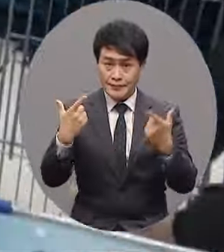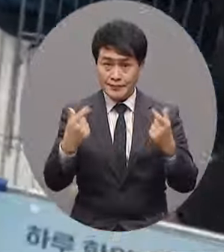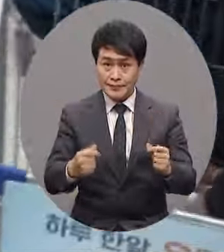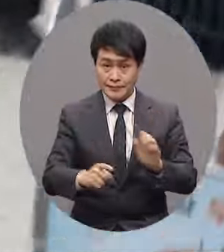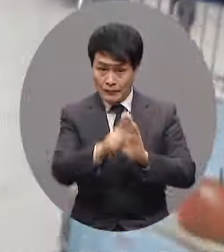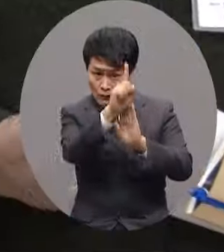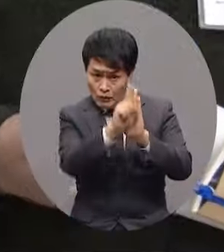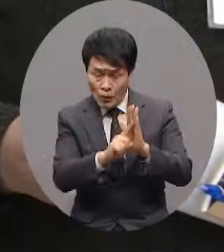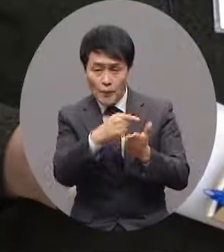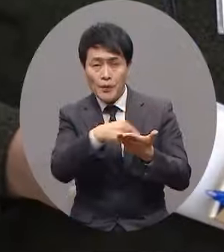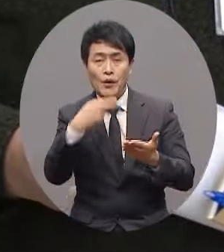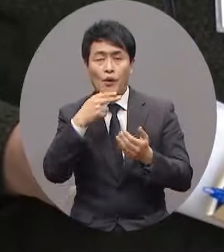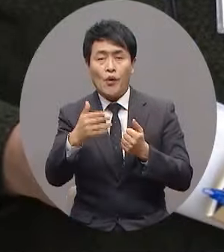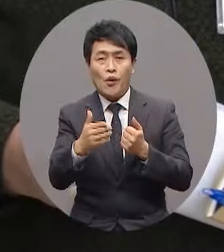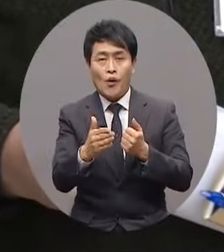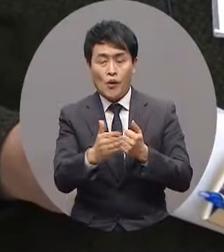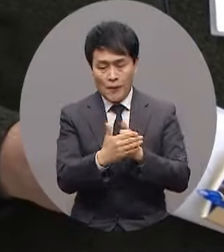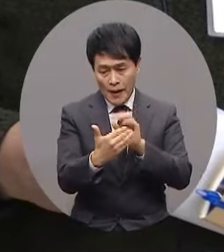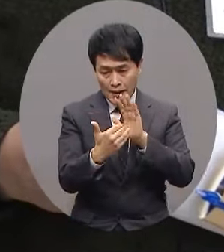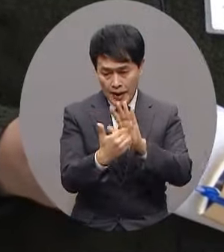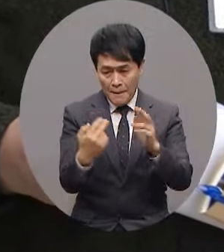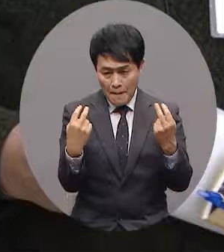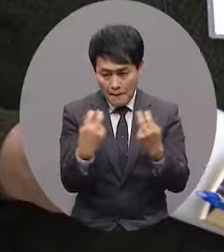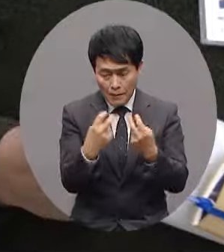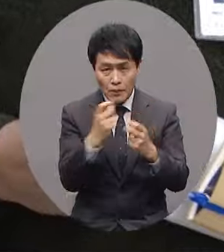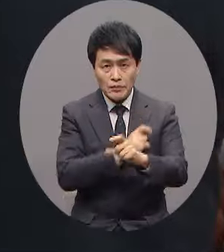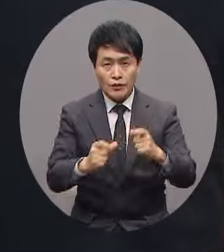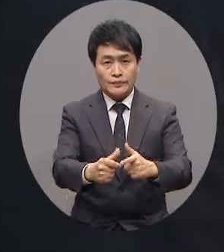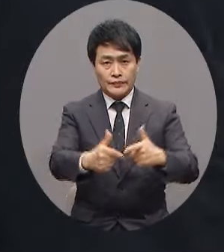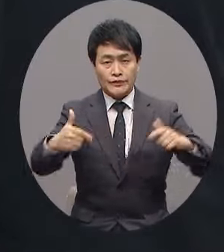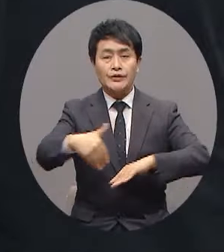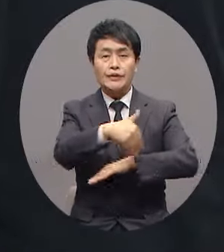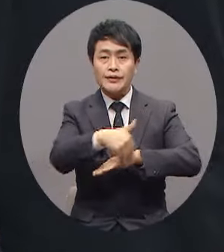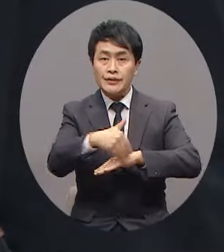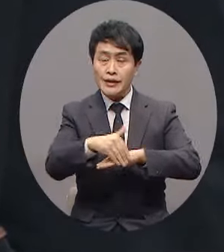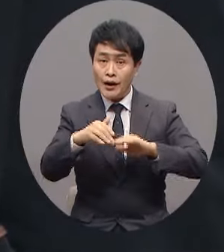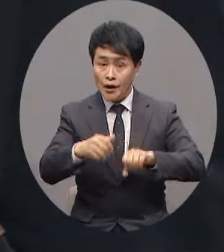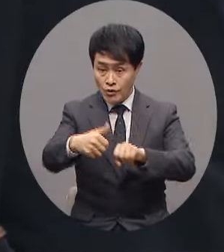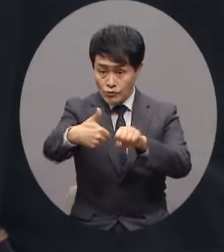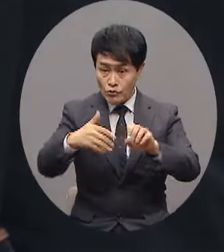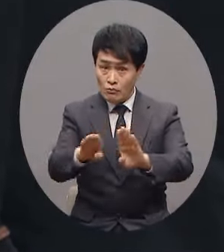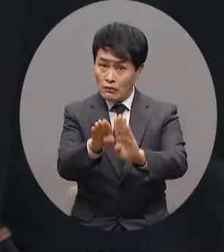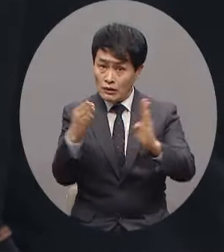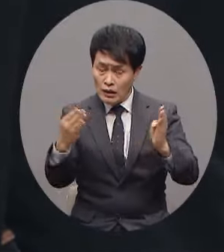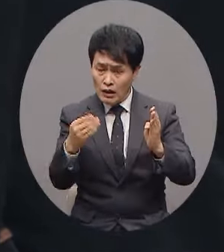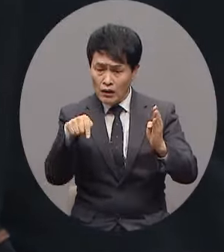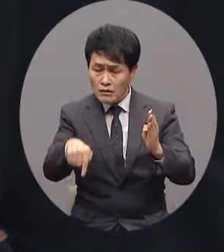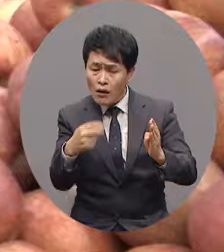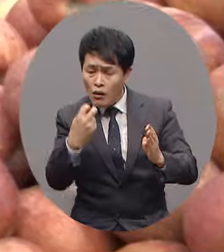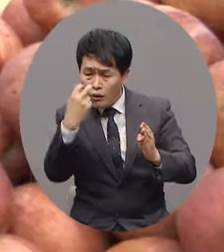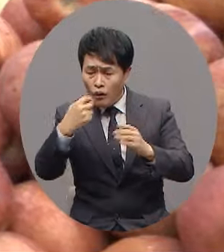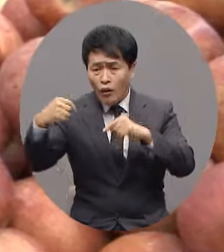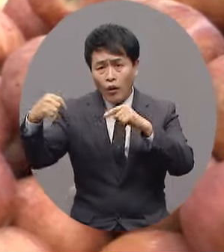저온 피해가 없도록 우선 예방시설을 확충할 계획입니다. 다만 수입 개방에 대해서는 검역